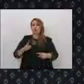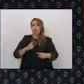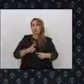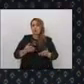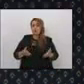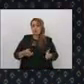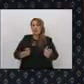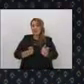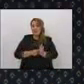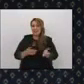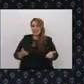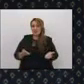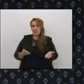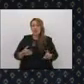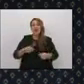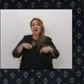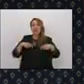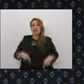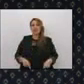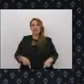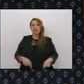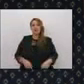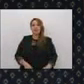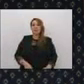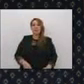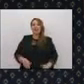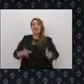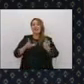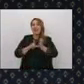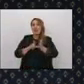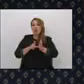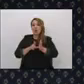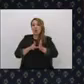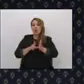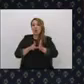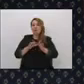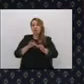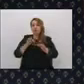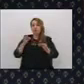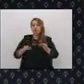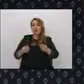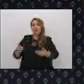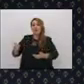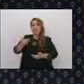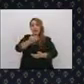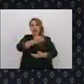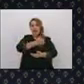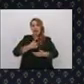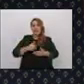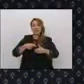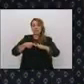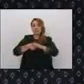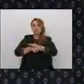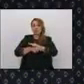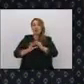الوقت الذي تراهن الدولة على هذه القوانين لتحصيل الأموال العالقة لتمويل